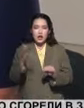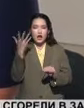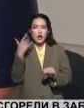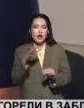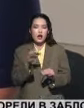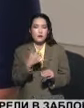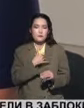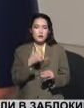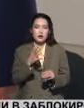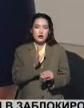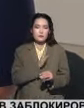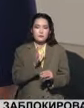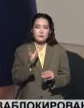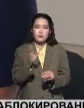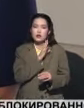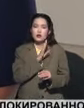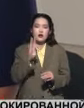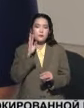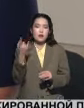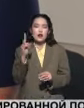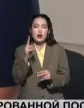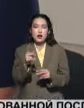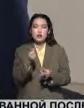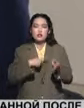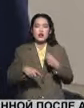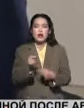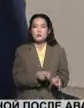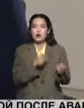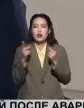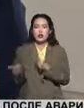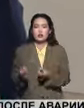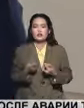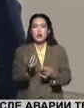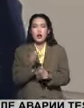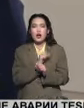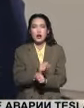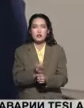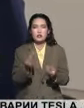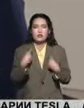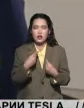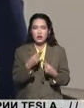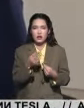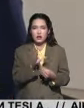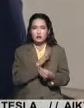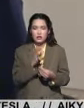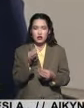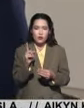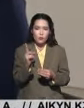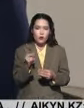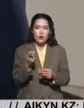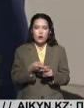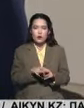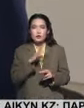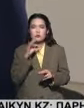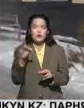бы отдать ребенка, обратно перевести в отделение, ну, как говорится, отдать маме. Вот. Ну, на что неоднократно